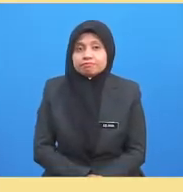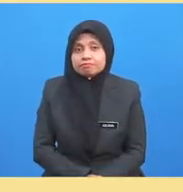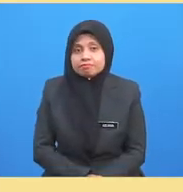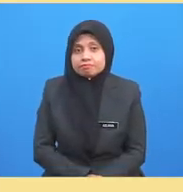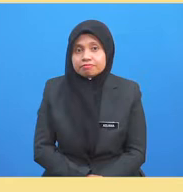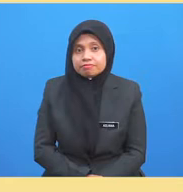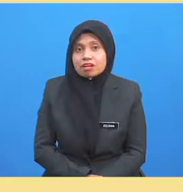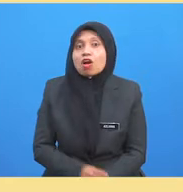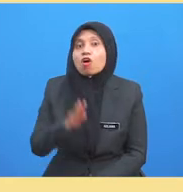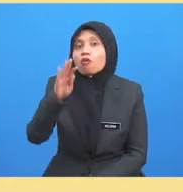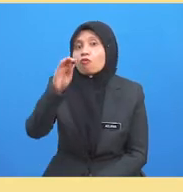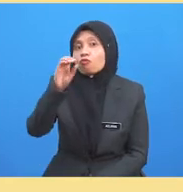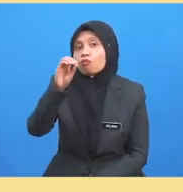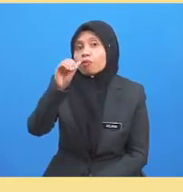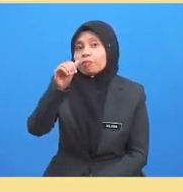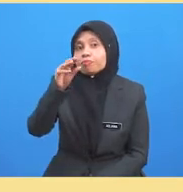form hijau,